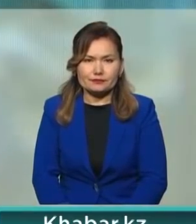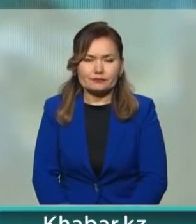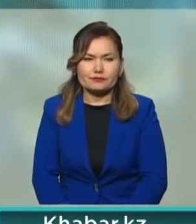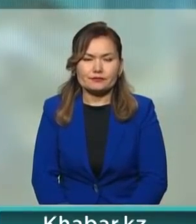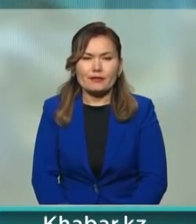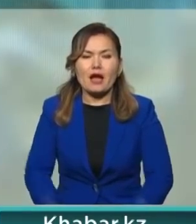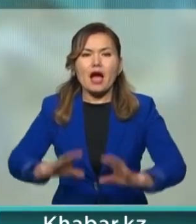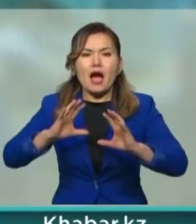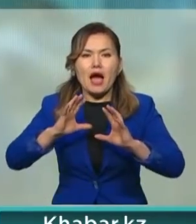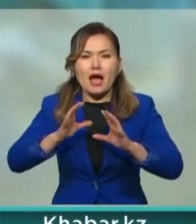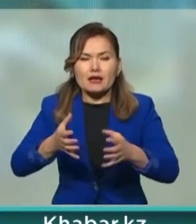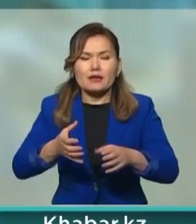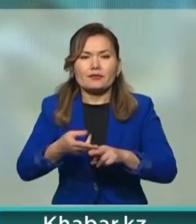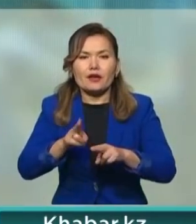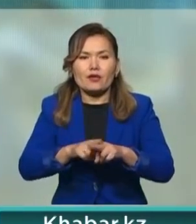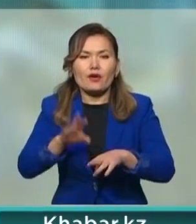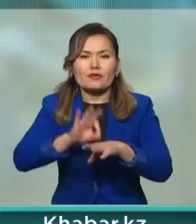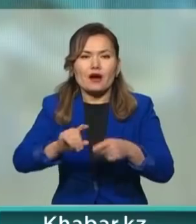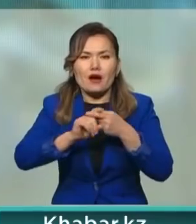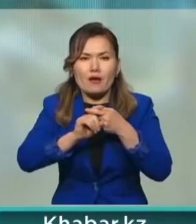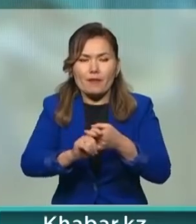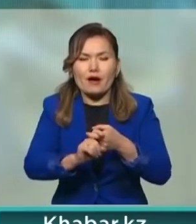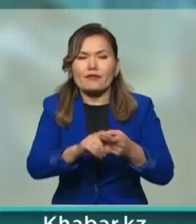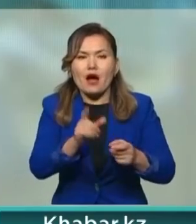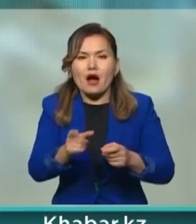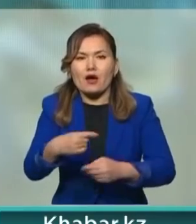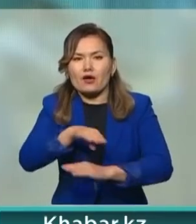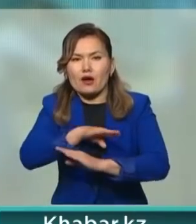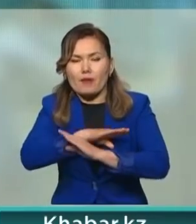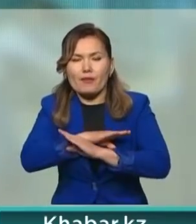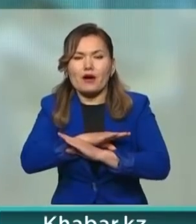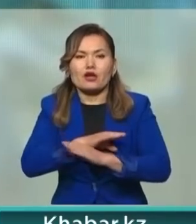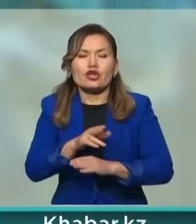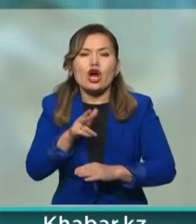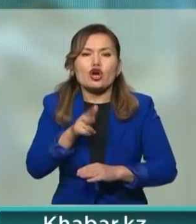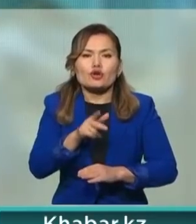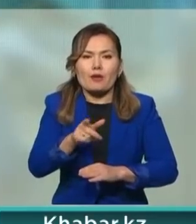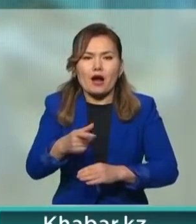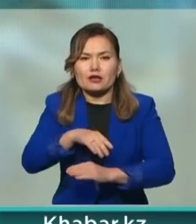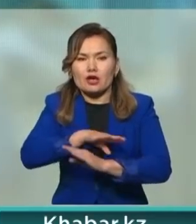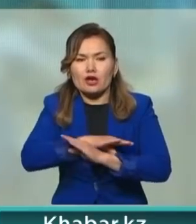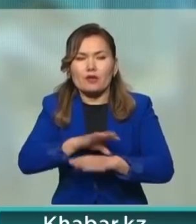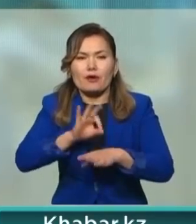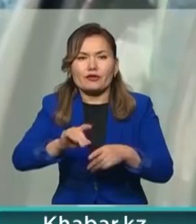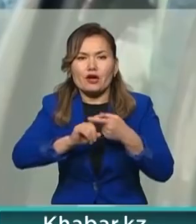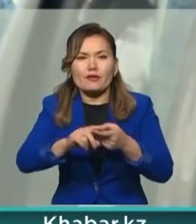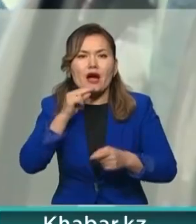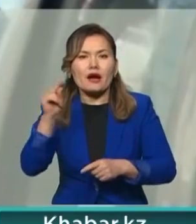санатында. Әлемді әбігерге салған коронавирустан көз жұмғандардың саны 3000-нан асты. Жұқпалы індеттен Қытайда